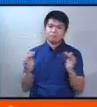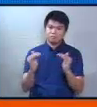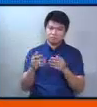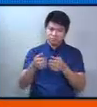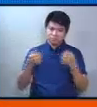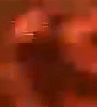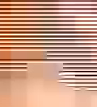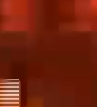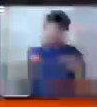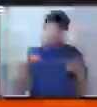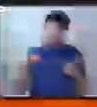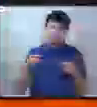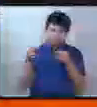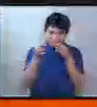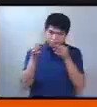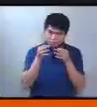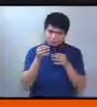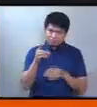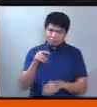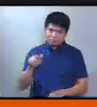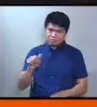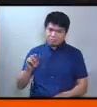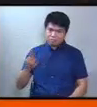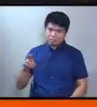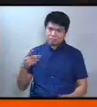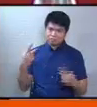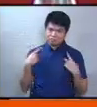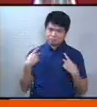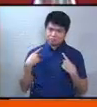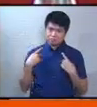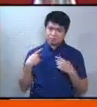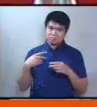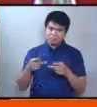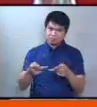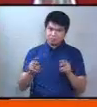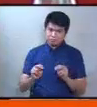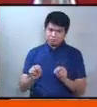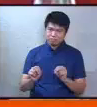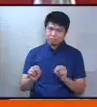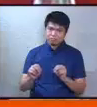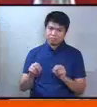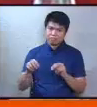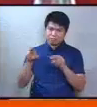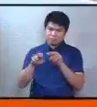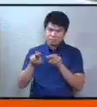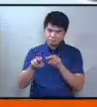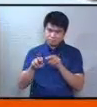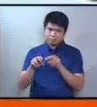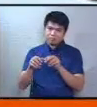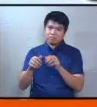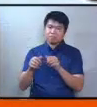anti-drug czar. May cabinet rank ang pwesto ni Robredo bilang co-chairperson ng Interagency Committee